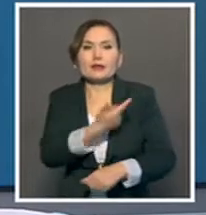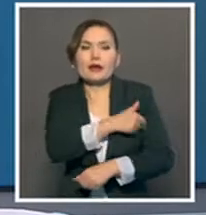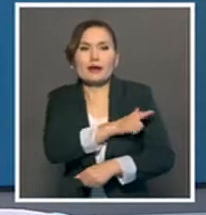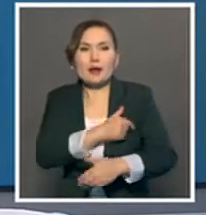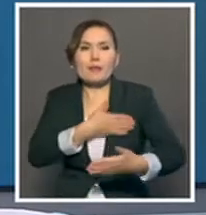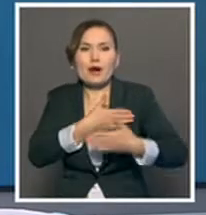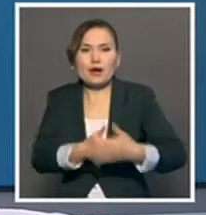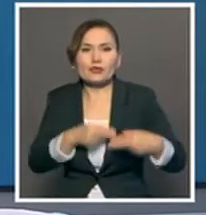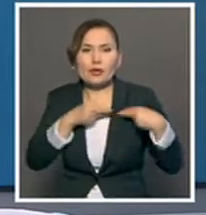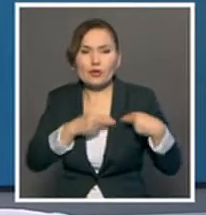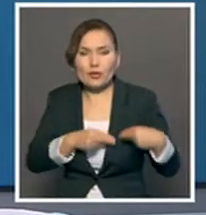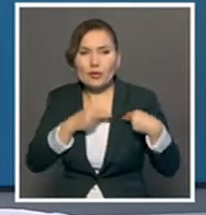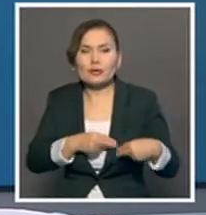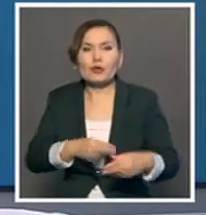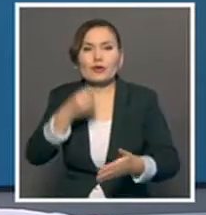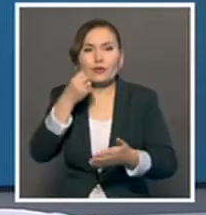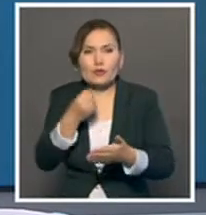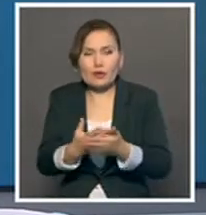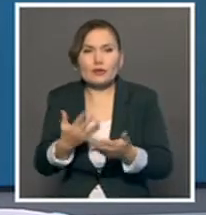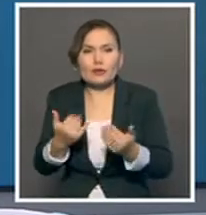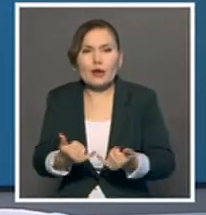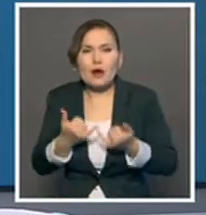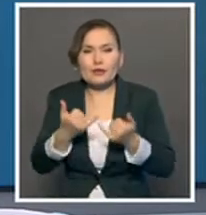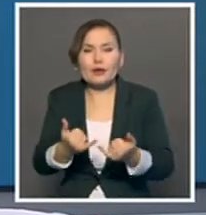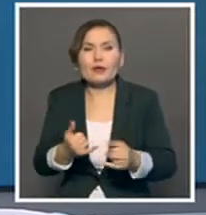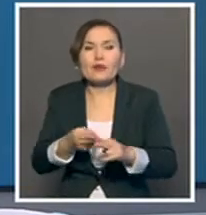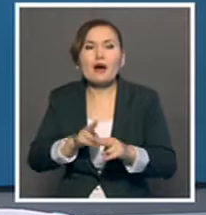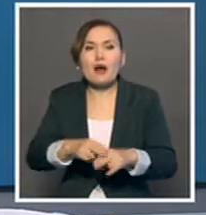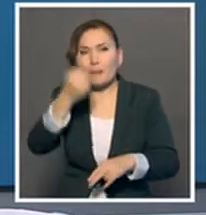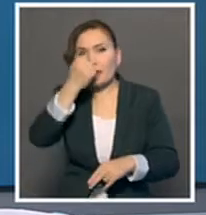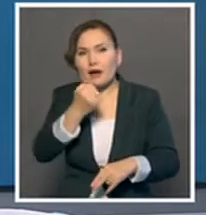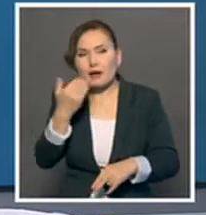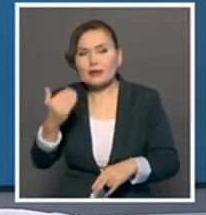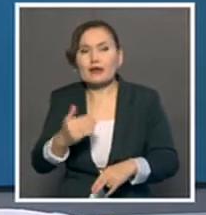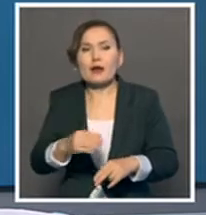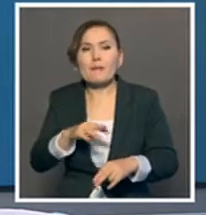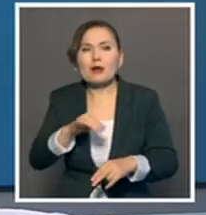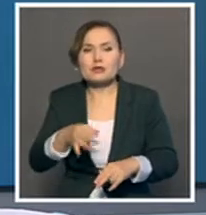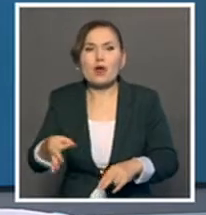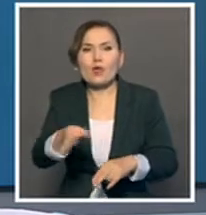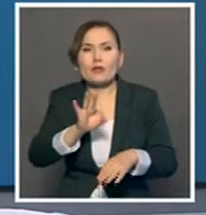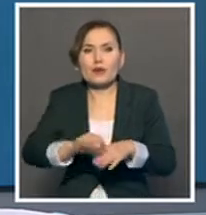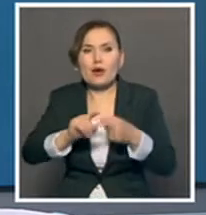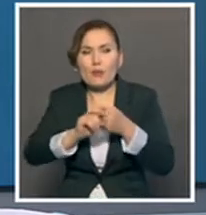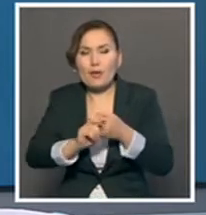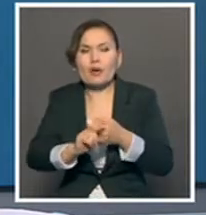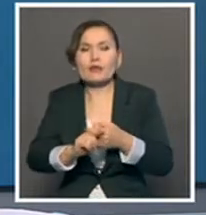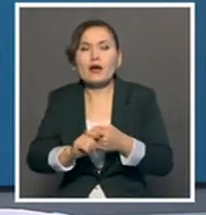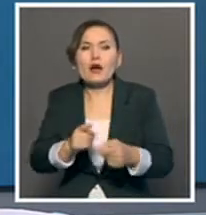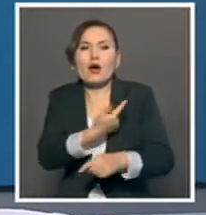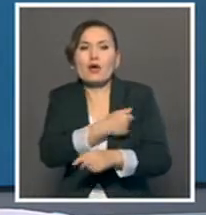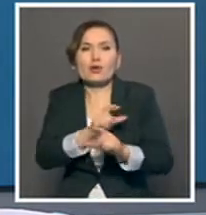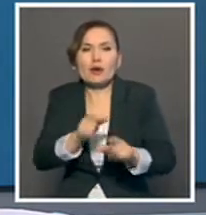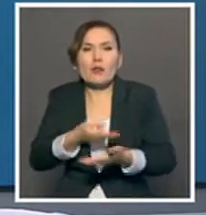Дәрігерлердің тынымсыз еңбегі болса керек, Маңғыстауда пневмония мен және COVID-19 инфекциясынан стационарға жатқызылғандар саны екі есеге